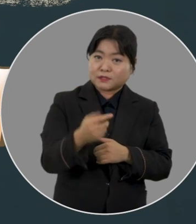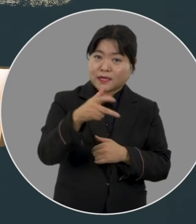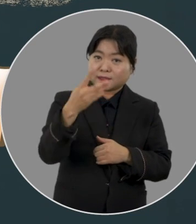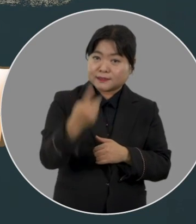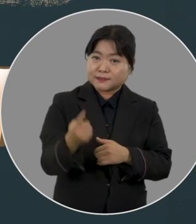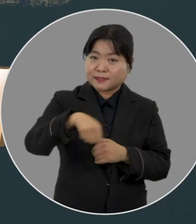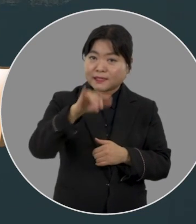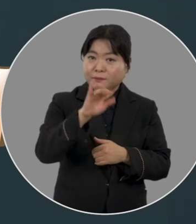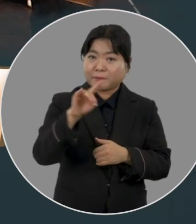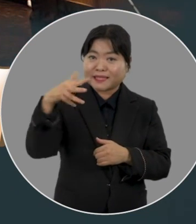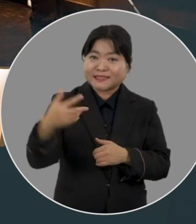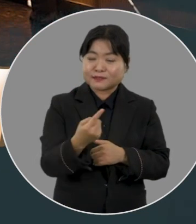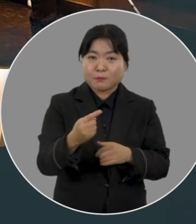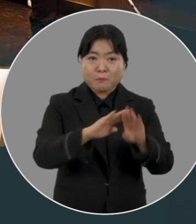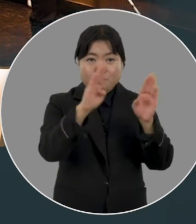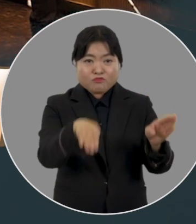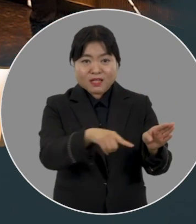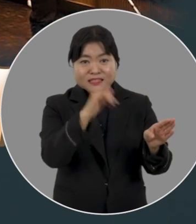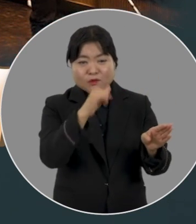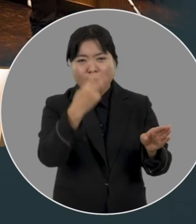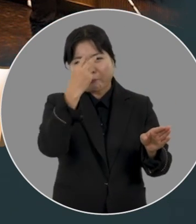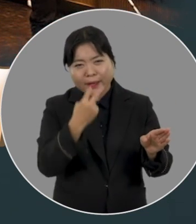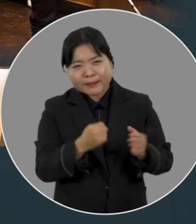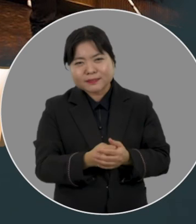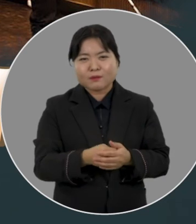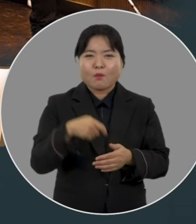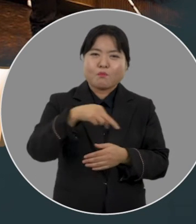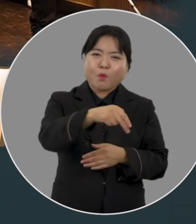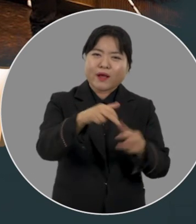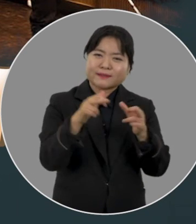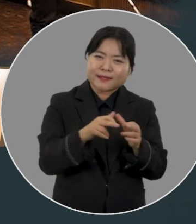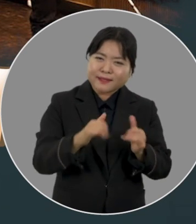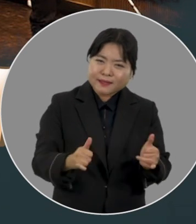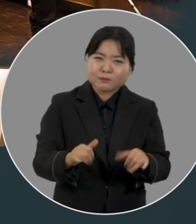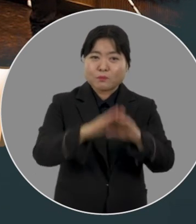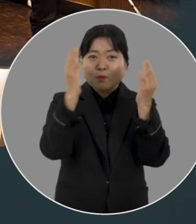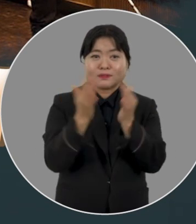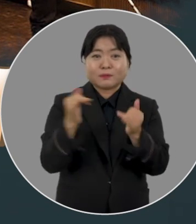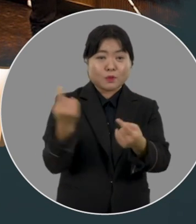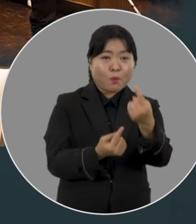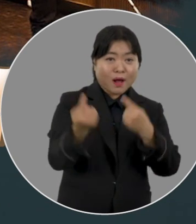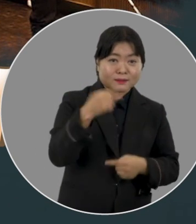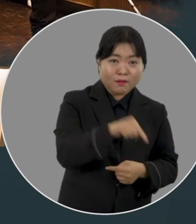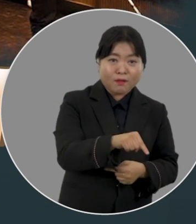빈스 박물관이죠. 여기에 있는 맹인들, 보행장애인들 모든 사람들이 와서